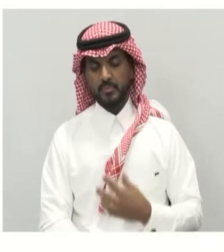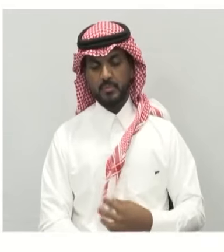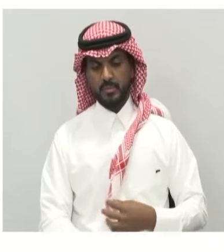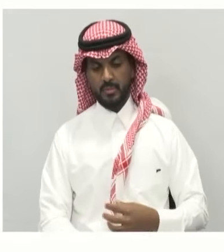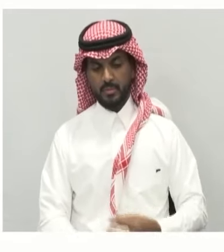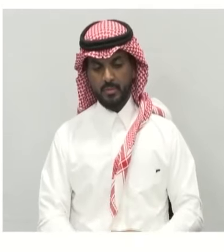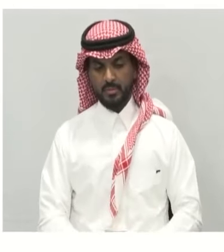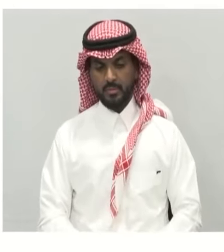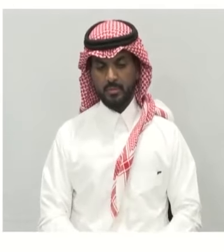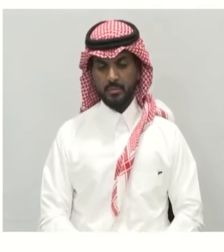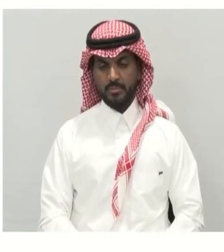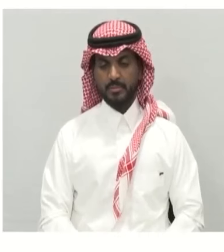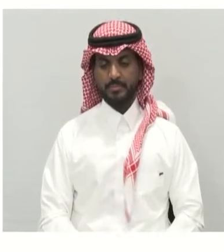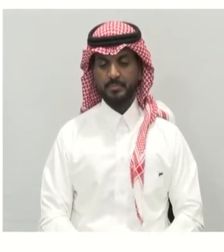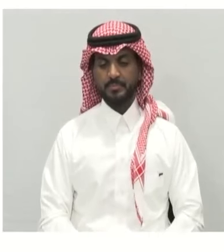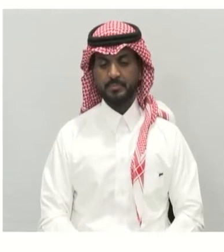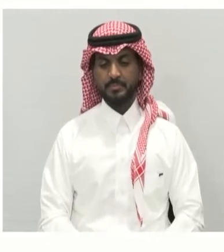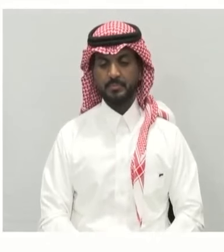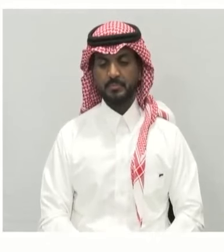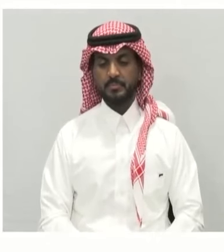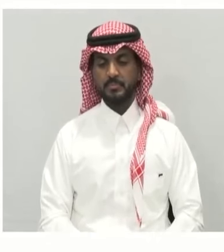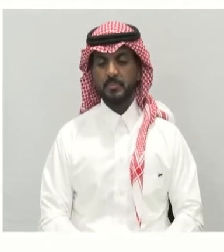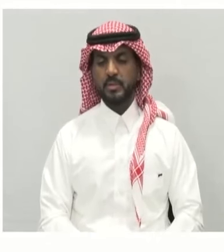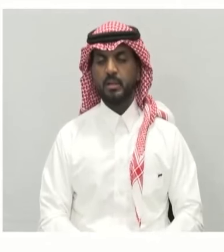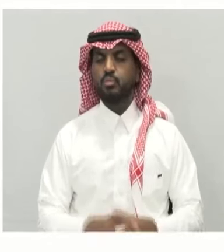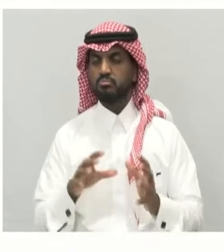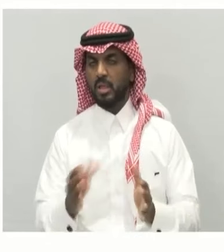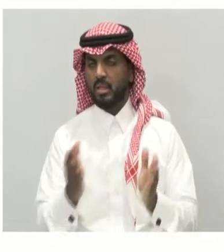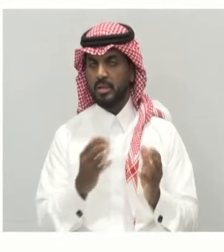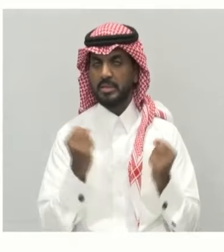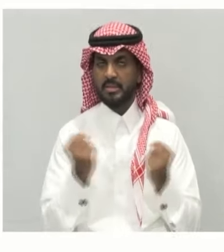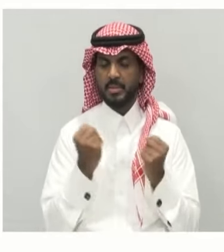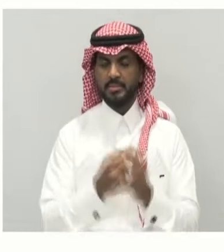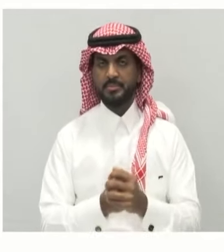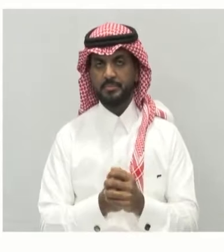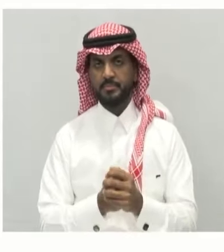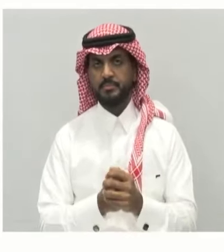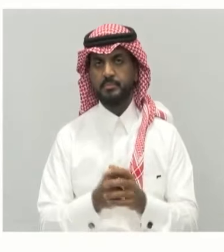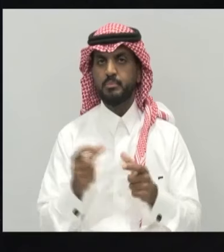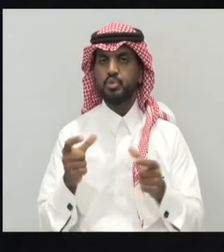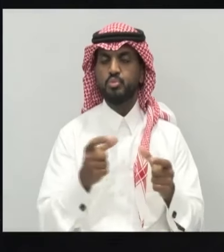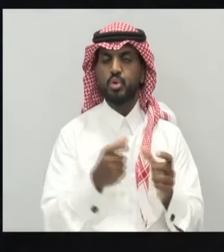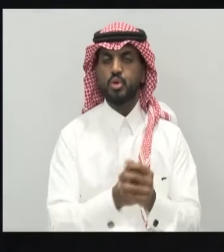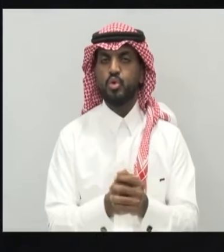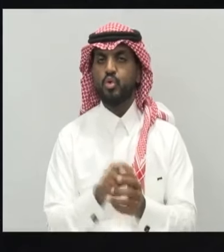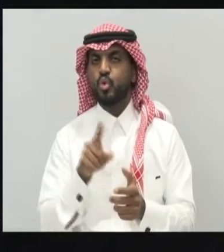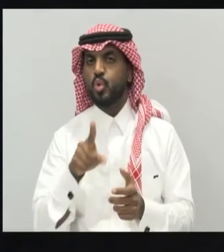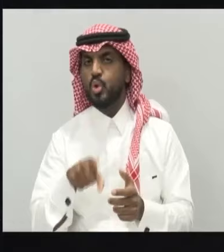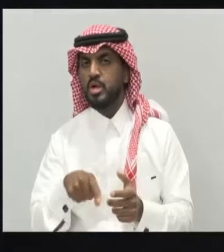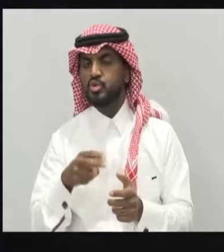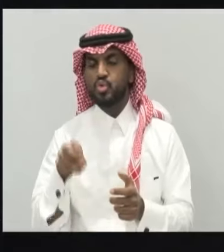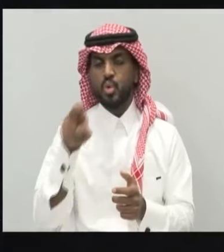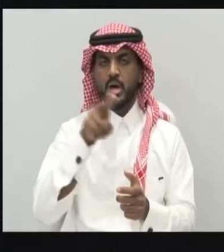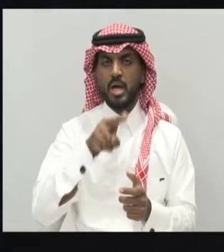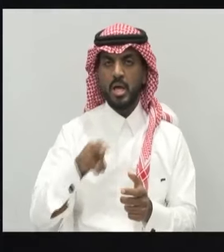وبناتي الان ننتقل الى التدريبات بارك الله فيكم الان لدينا مجموعه من التدريبات كل سؤال يا ابطال